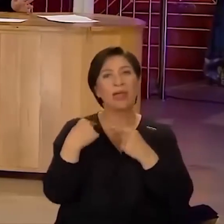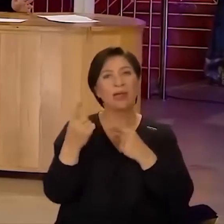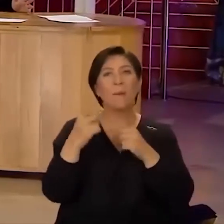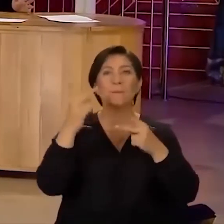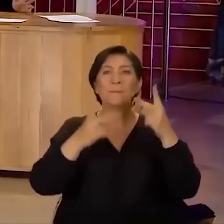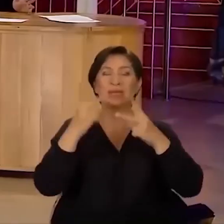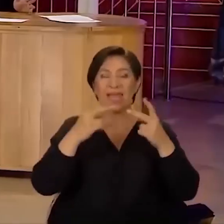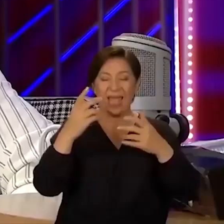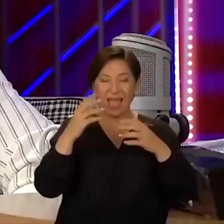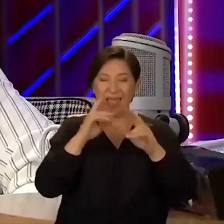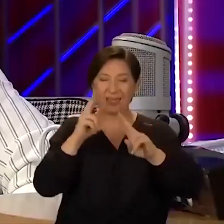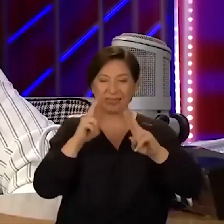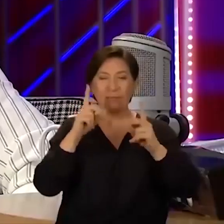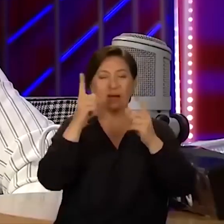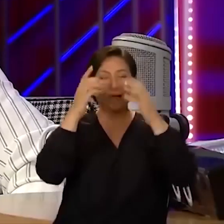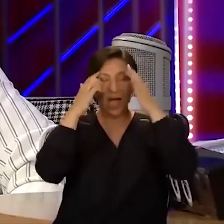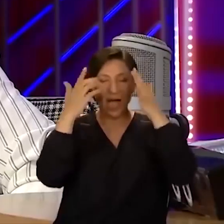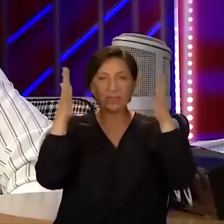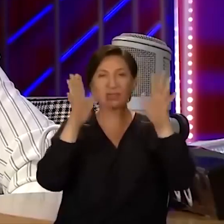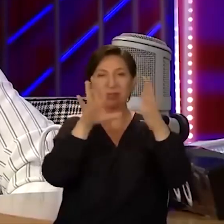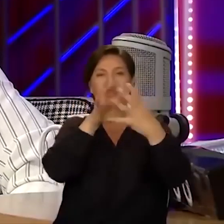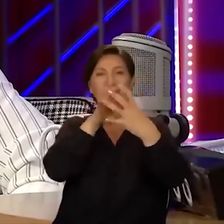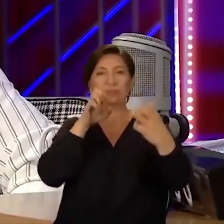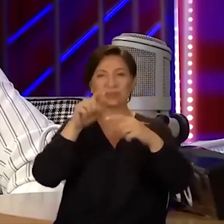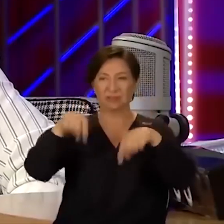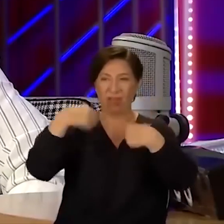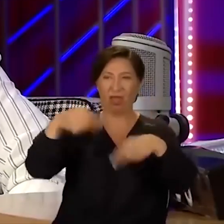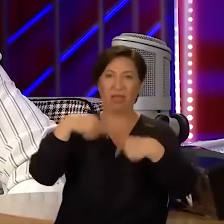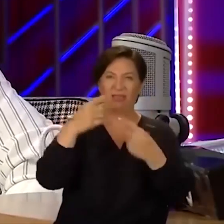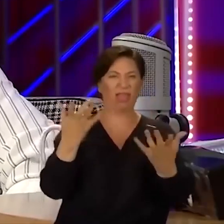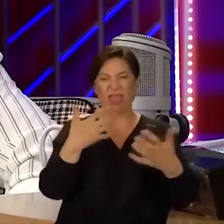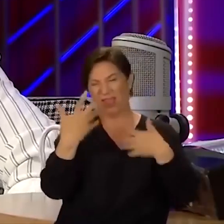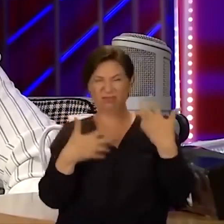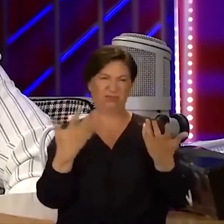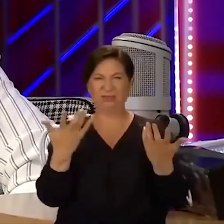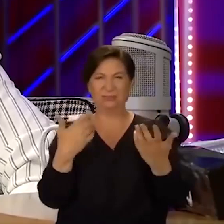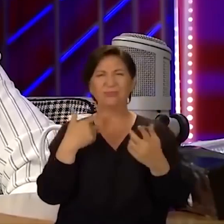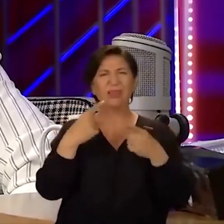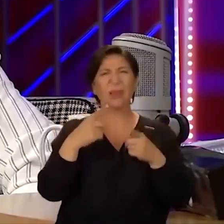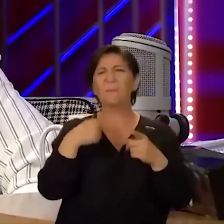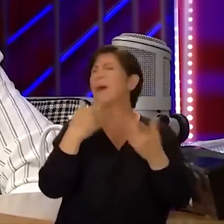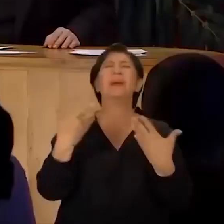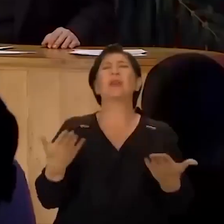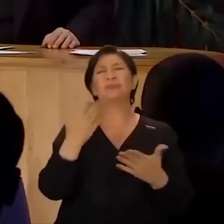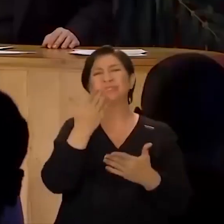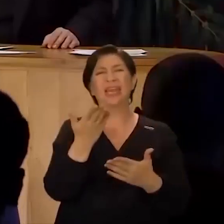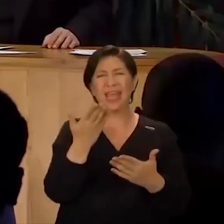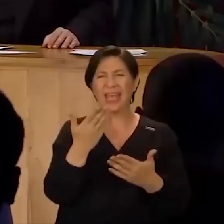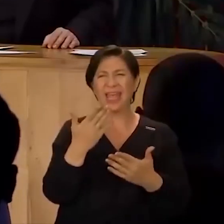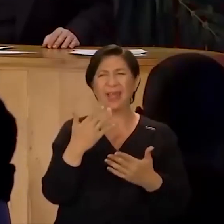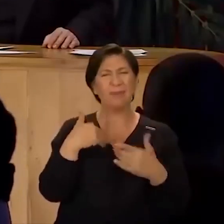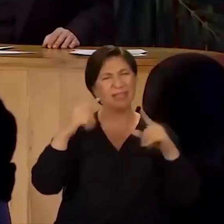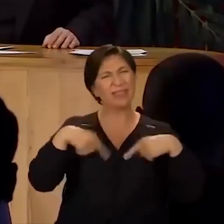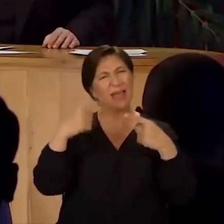hani bazı enerjiler ve bazı oralar vardır falan demiştim dalga geçmiştim Ben de enerji falan diyeceğim Sen de bayılıyorum